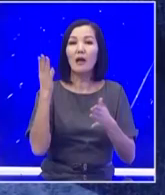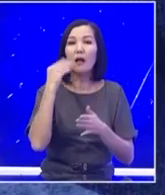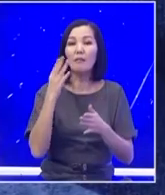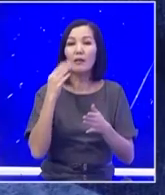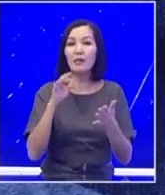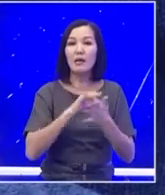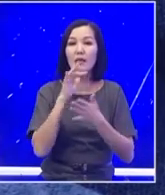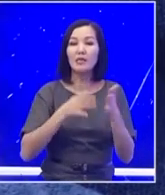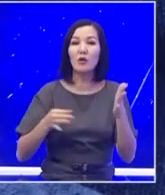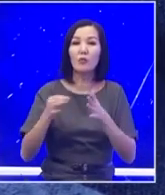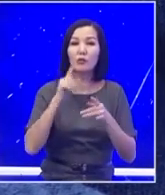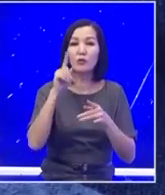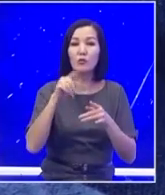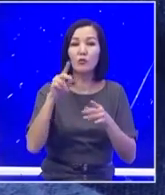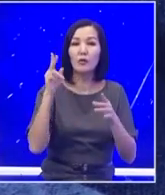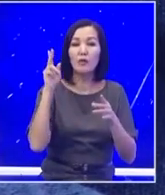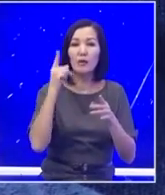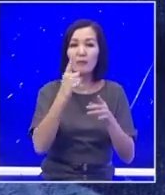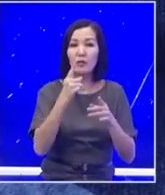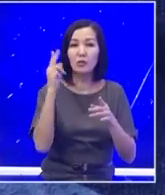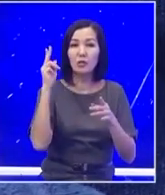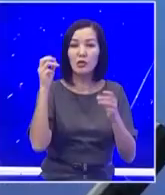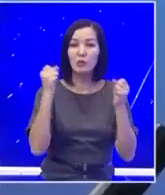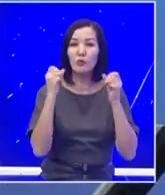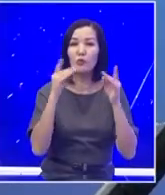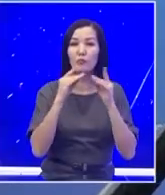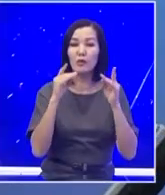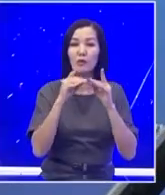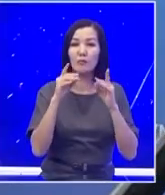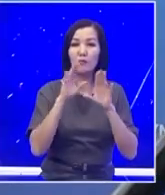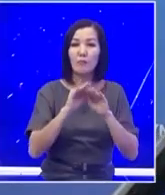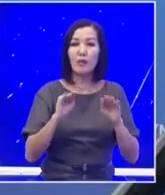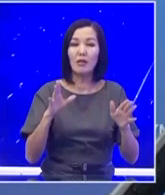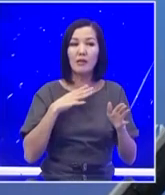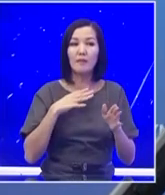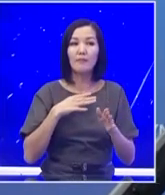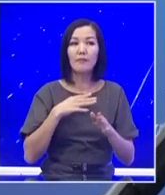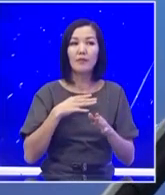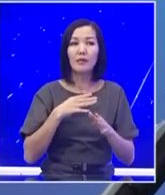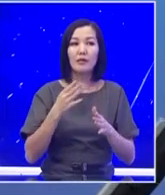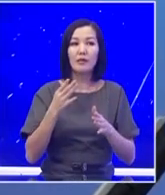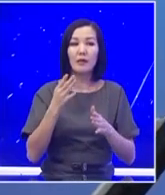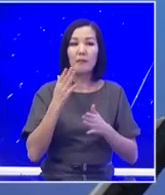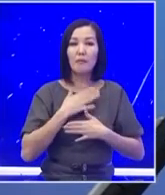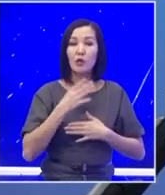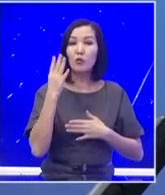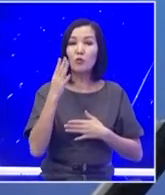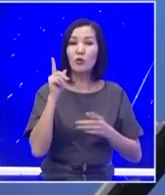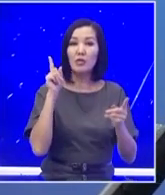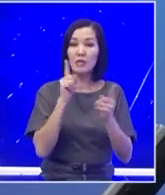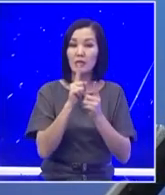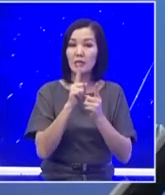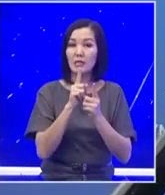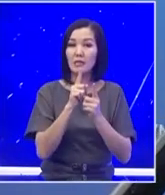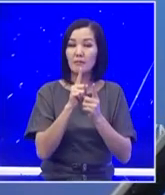Алматыдағы облыстық нөмірі бірінші балалар үйінің тәрбиеленушілері. Москвада 4 баламен шықтым. 4 баламен шыққан